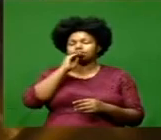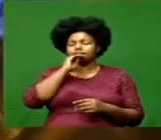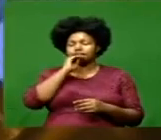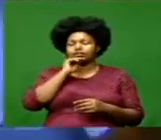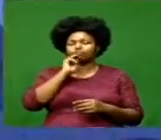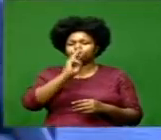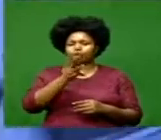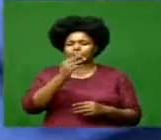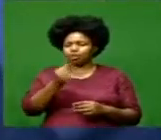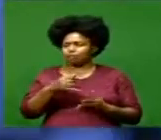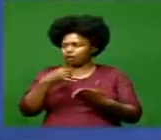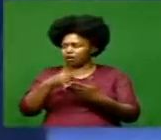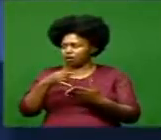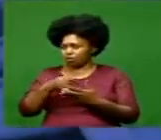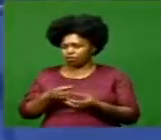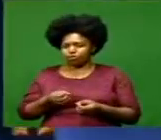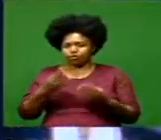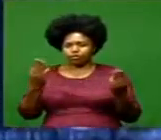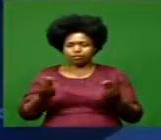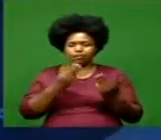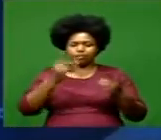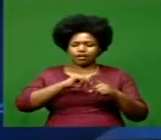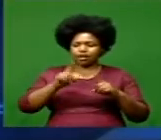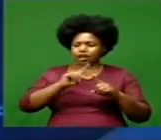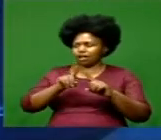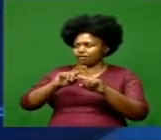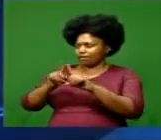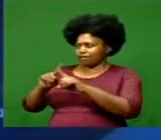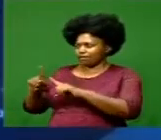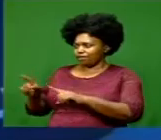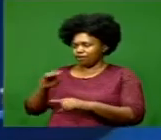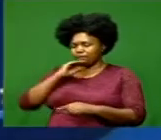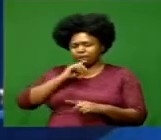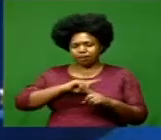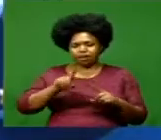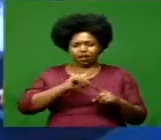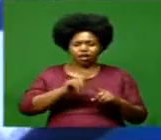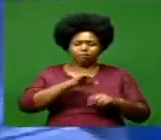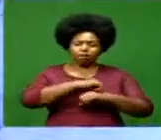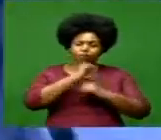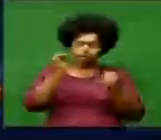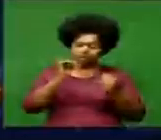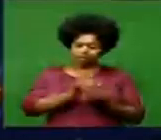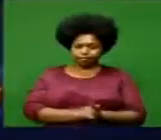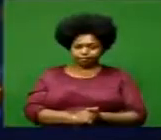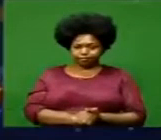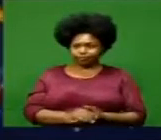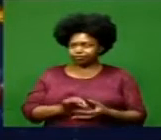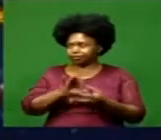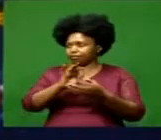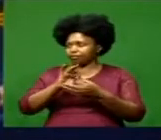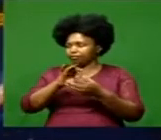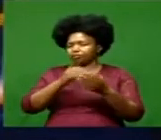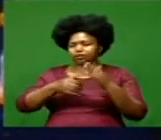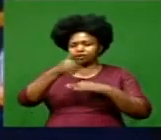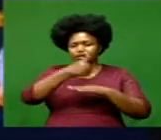pemuzalo no mage pe milalo le asluga aslugene labazale basabana gule o milalo nsangawde yangame lege tin slangawde de